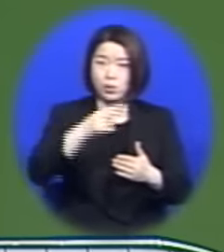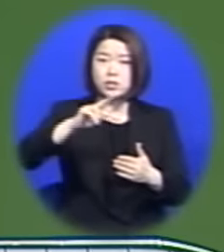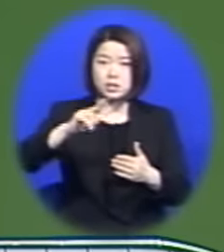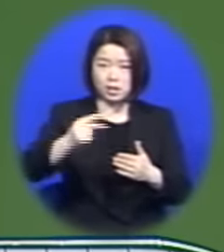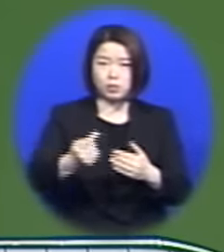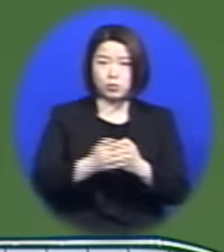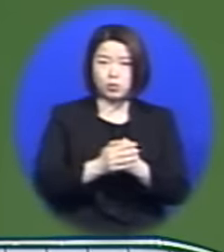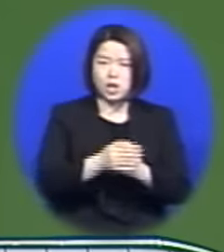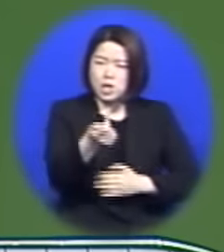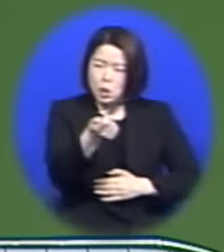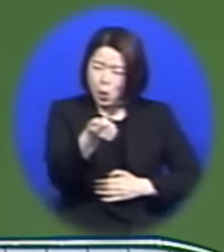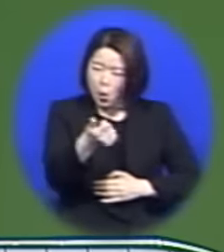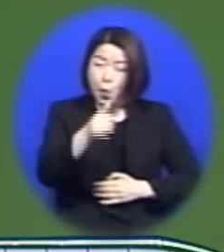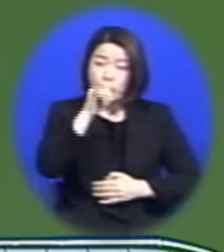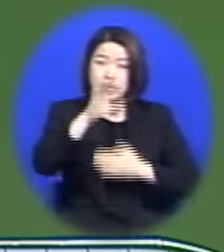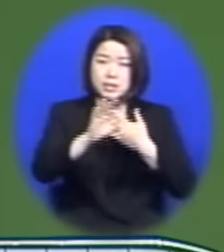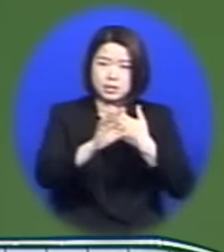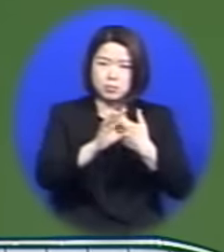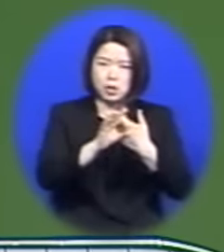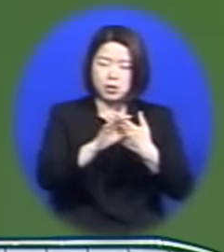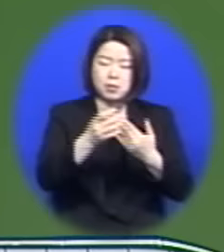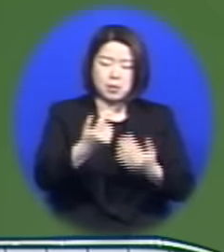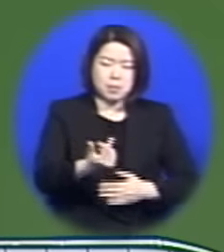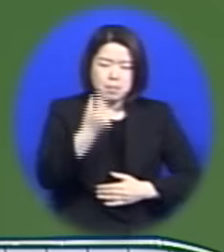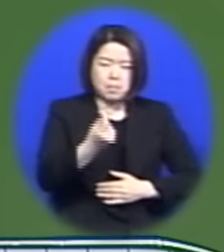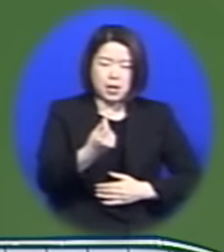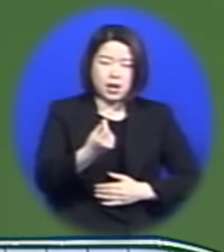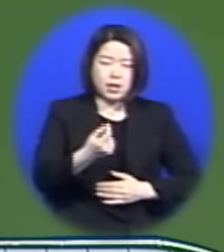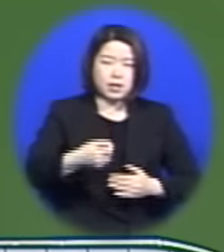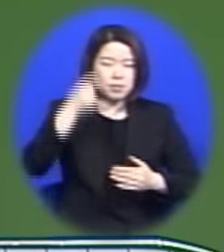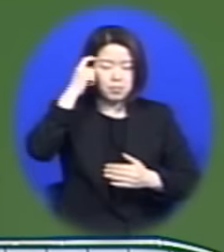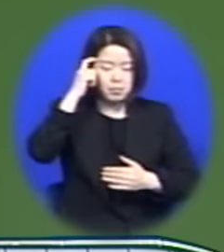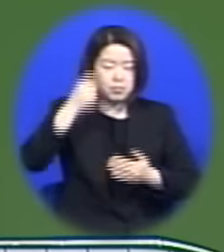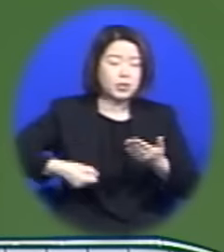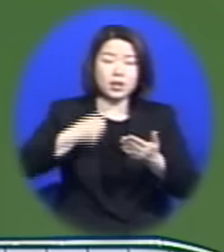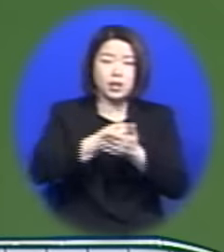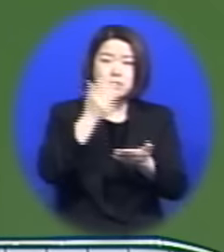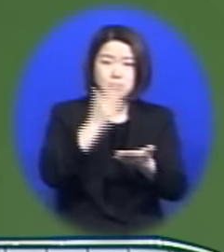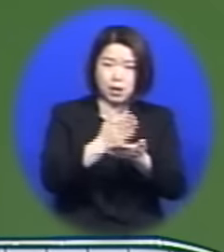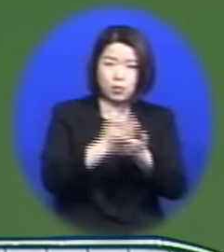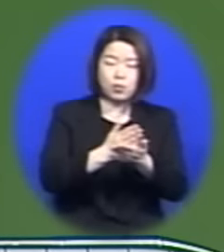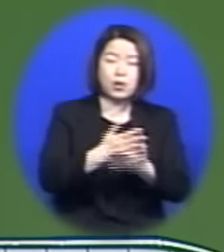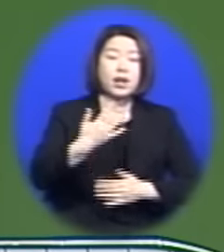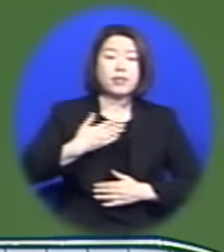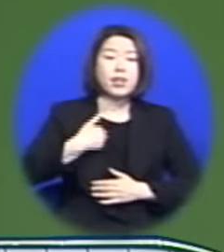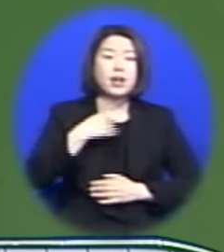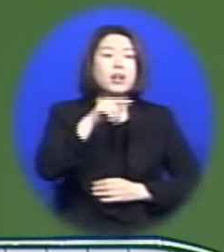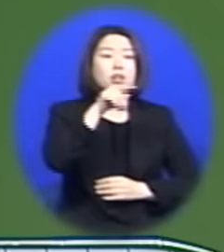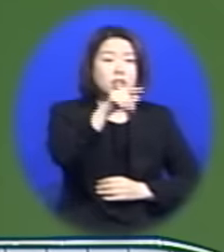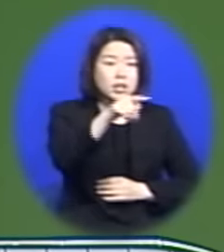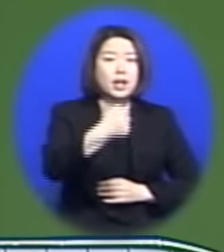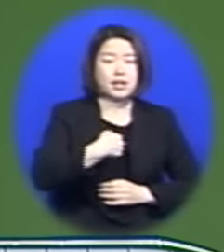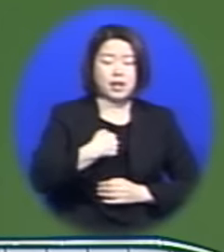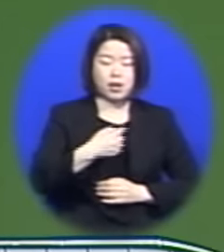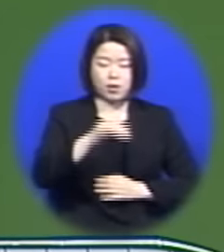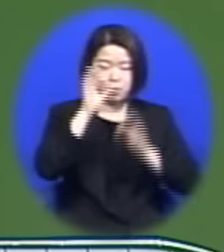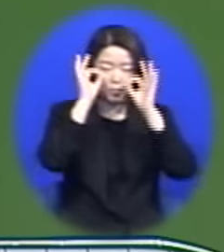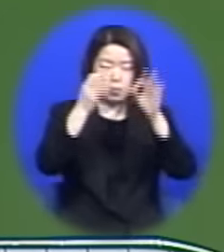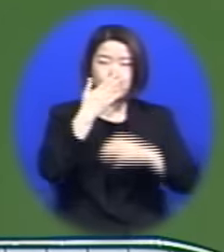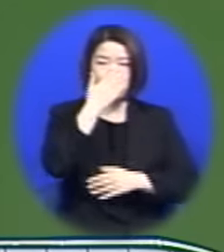조금 있으면 속단하지 말라 그러면 내가 너희가 나를 볼